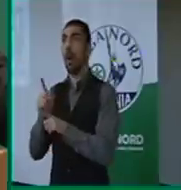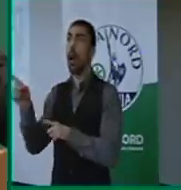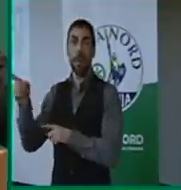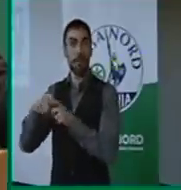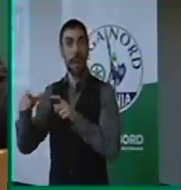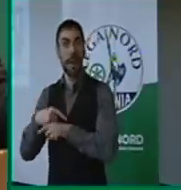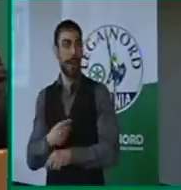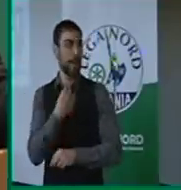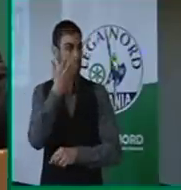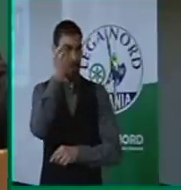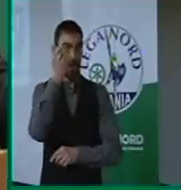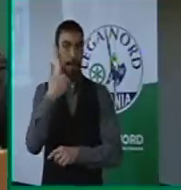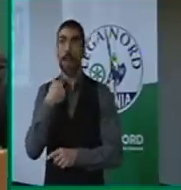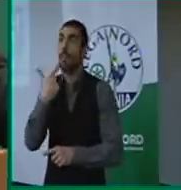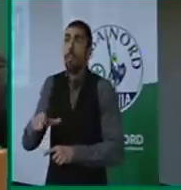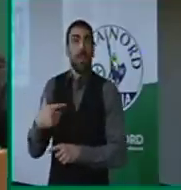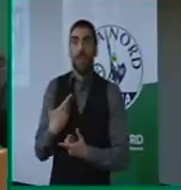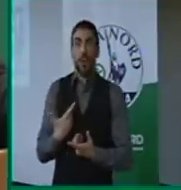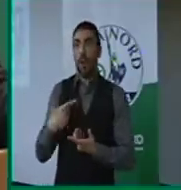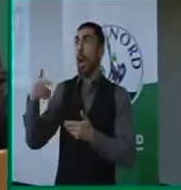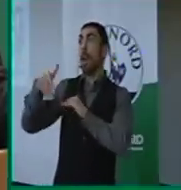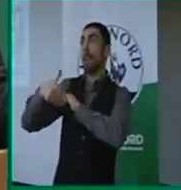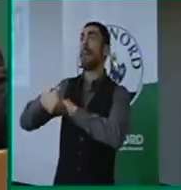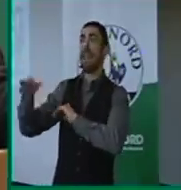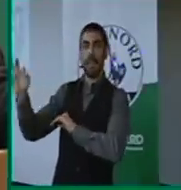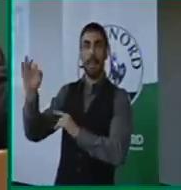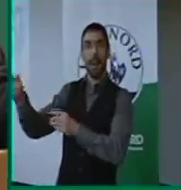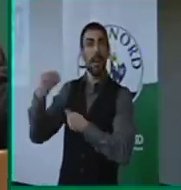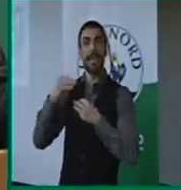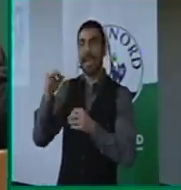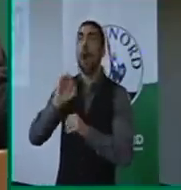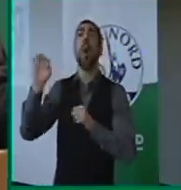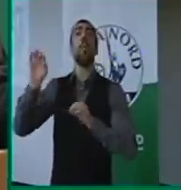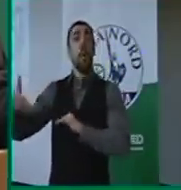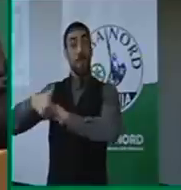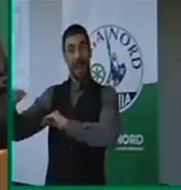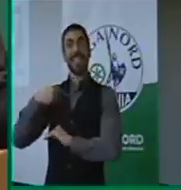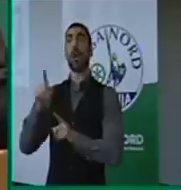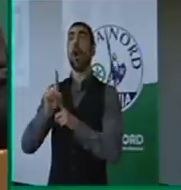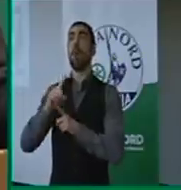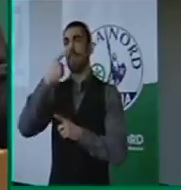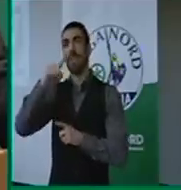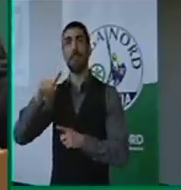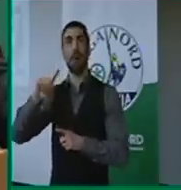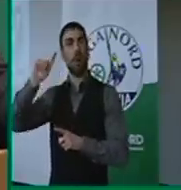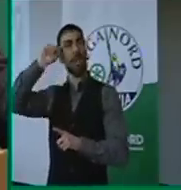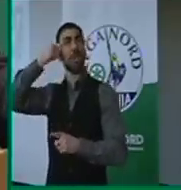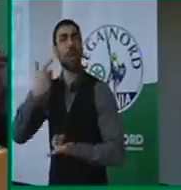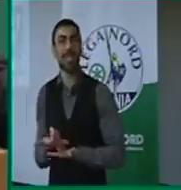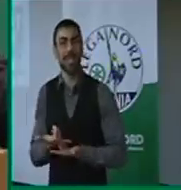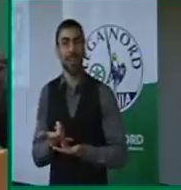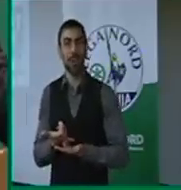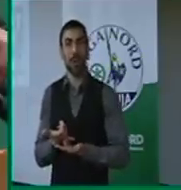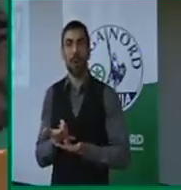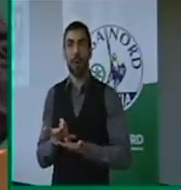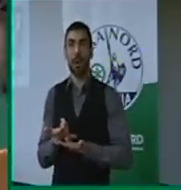saluto di qualsiasi tipo dicendo che non gli presteranno niente o se glielo prestano glielo prestano a tassi che uno strozzino si vergognerebbe a